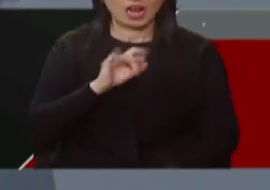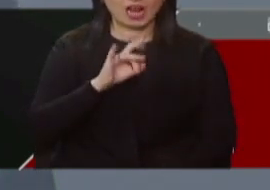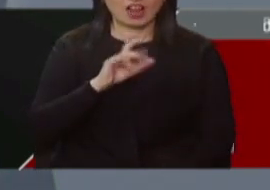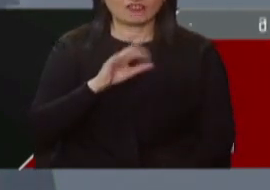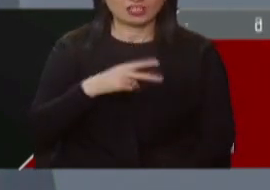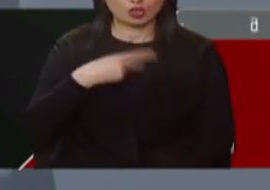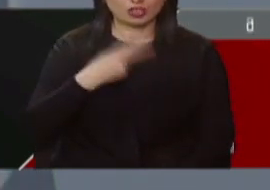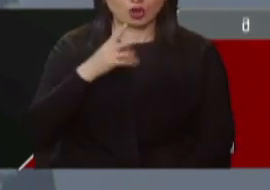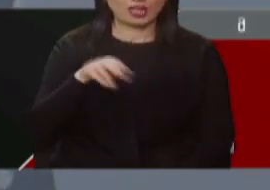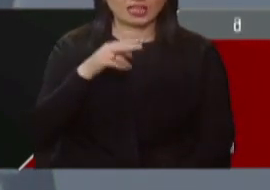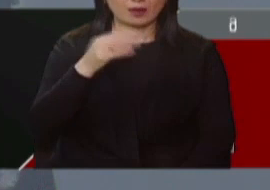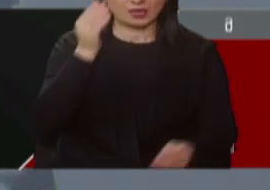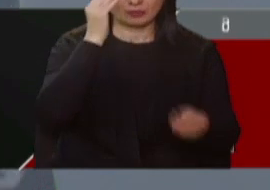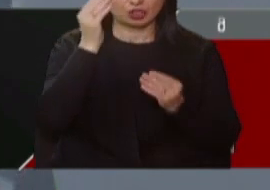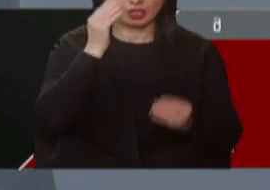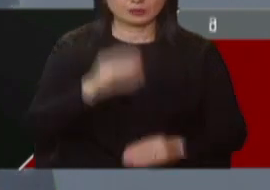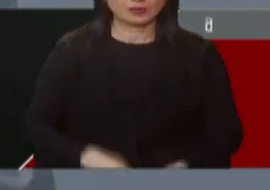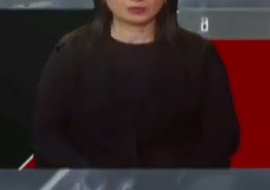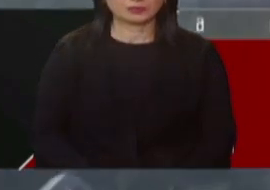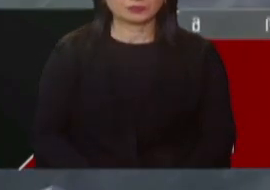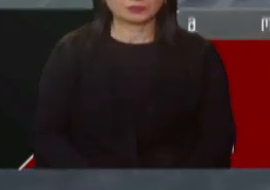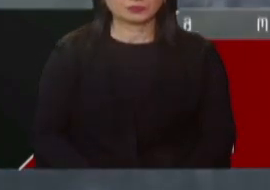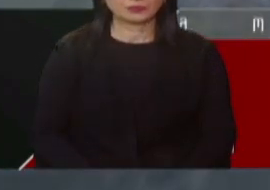Arevadze 22 dekembers mschelebs